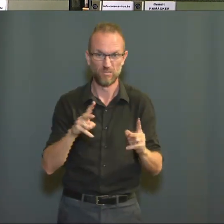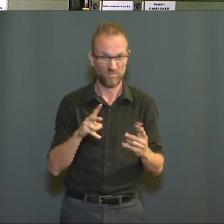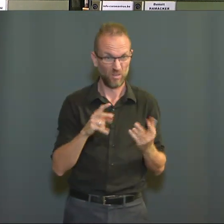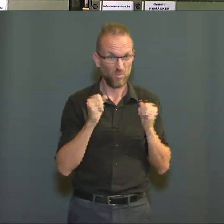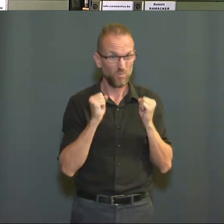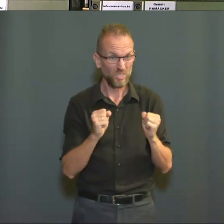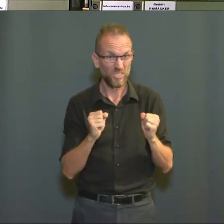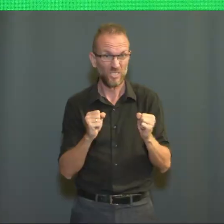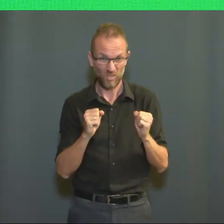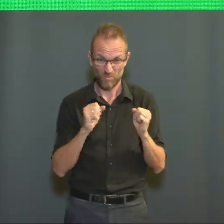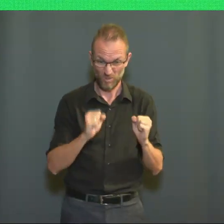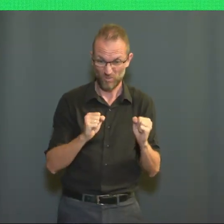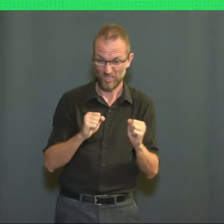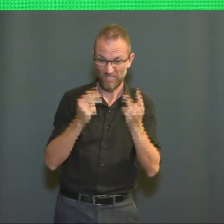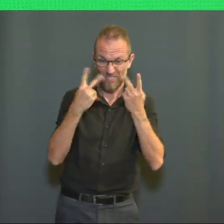cas?